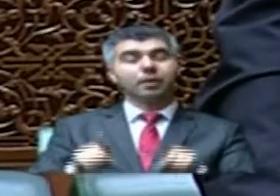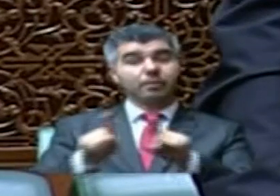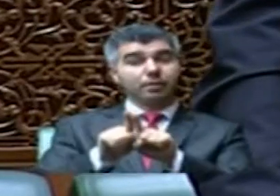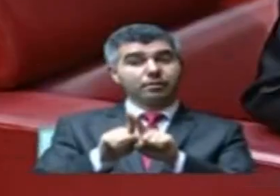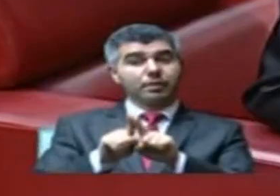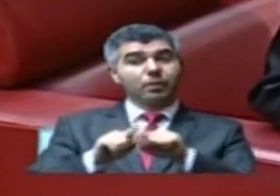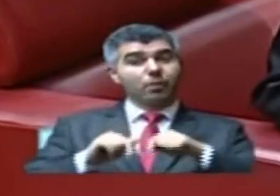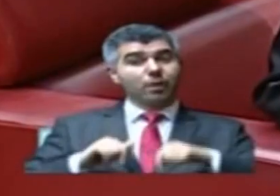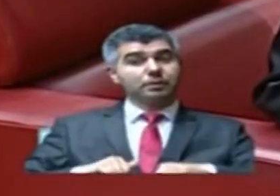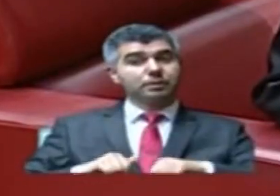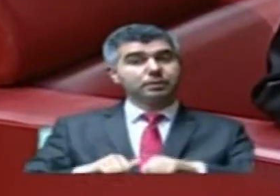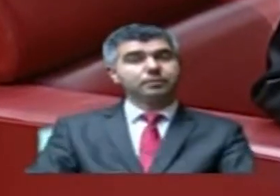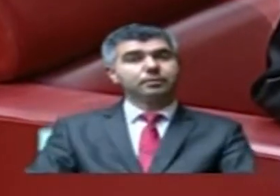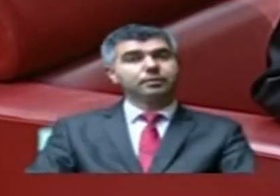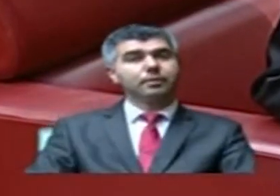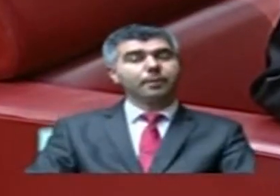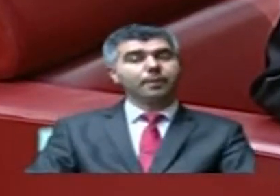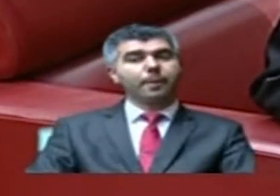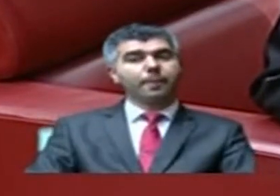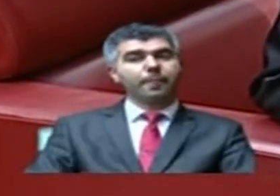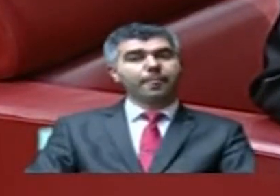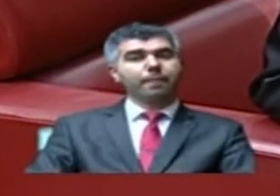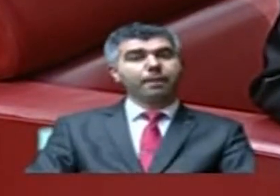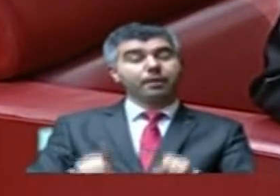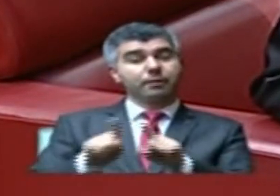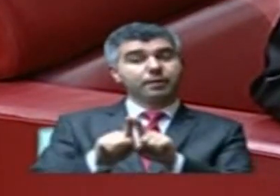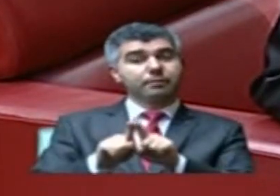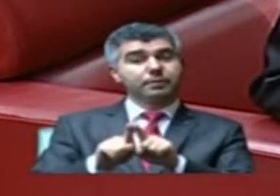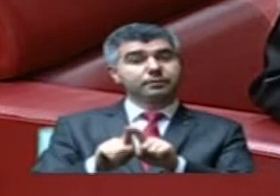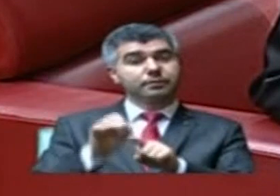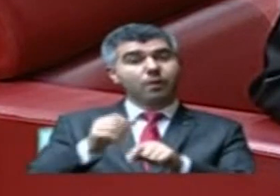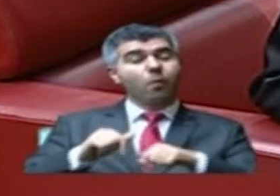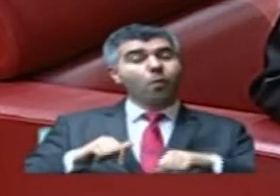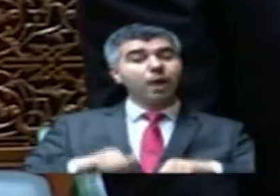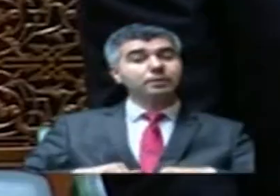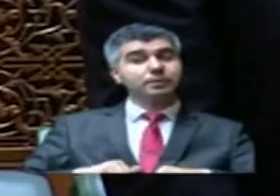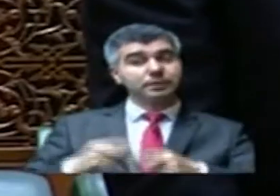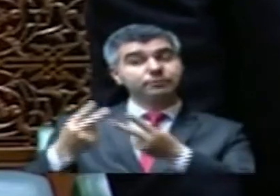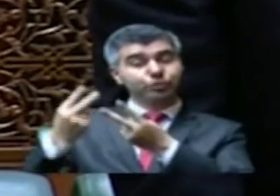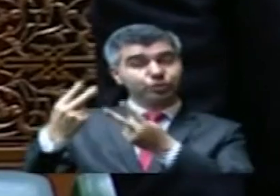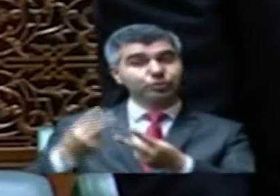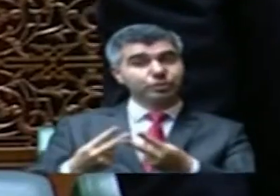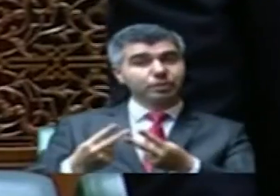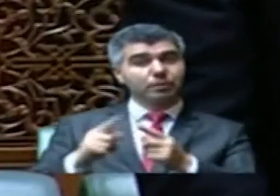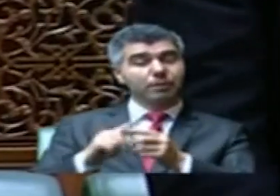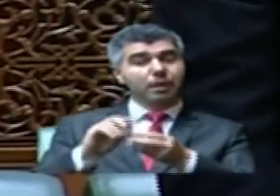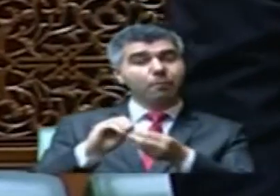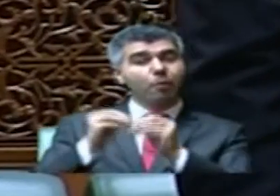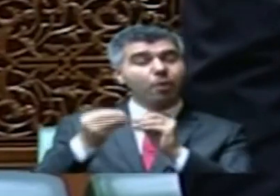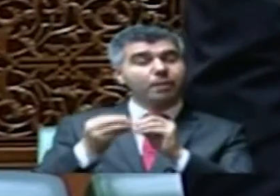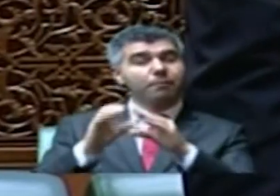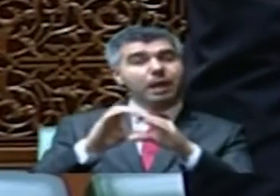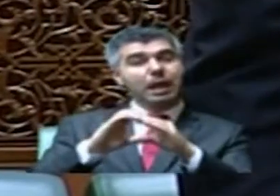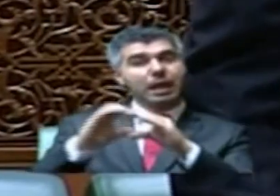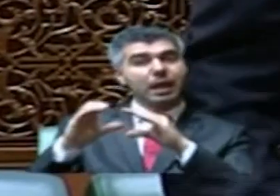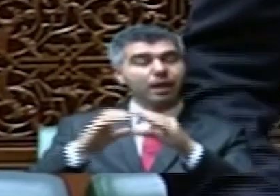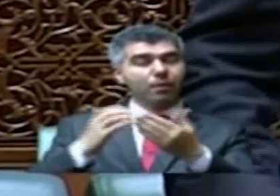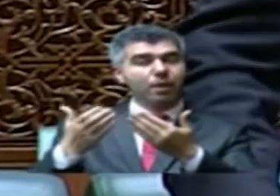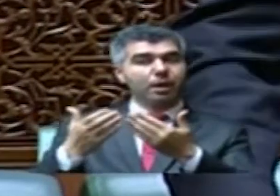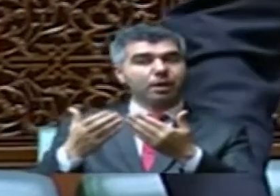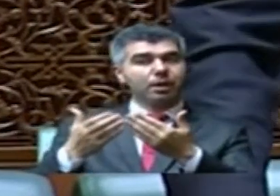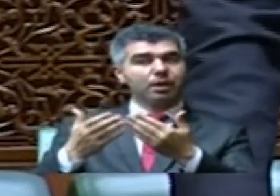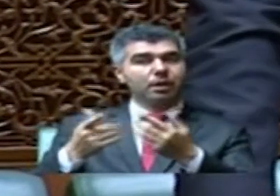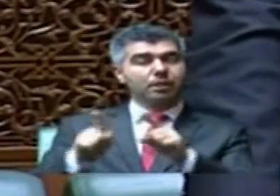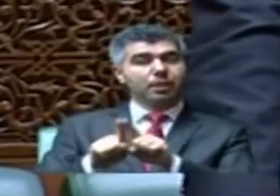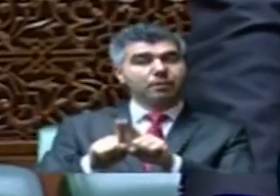الوزيرة أو السيدة كاتبة الدولة، حنا كنا بغينا السيد الوزير يكون حاضر، لأنه هذا المشكل الحوار ما كاينش غير